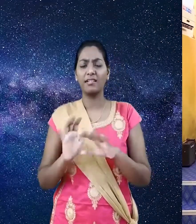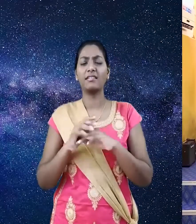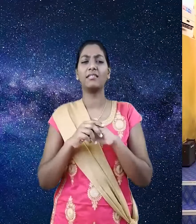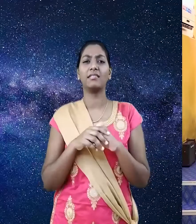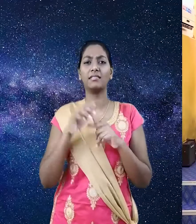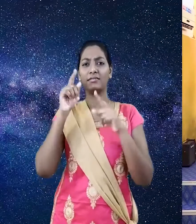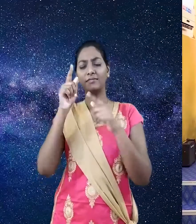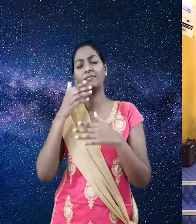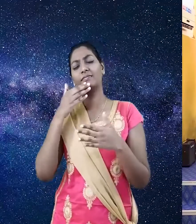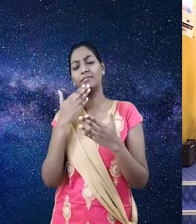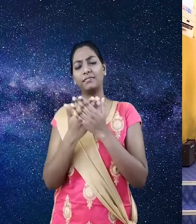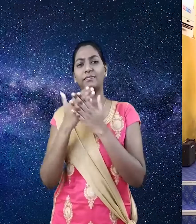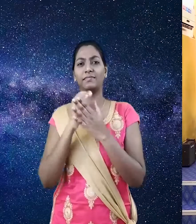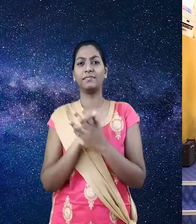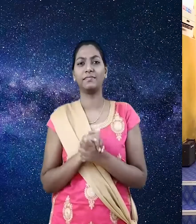तेरी स्तुति